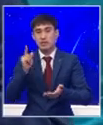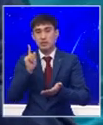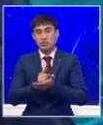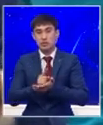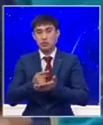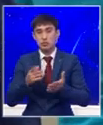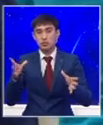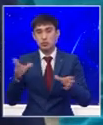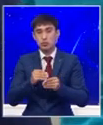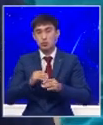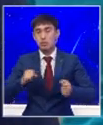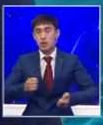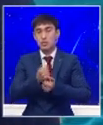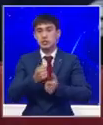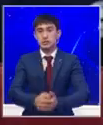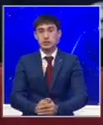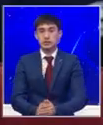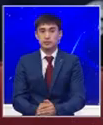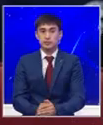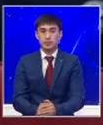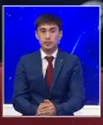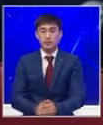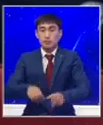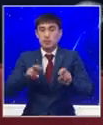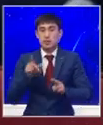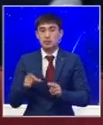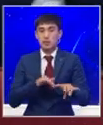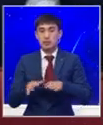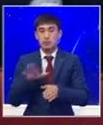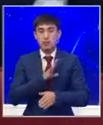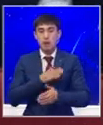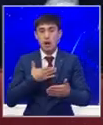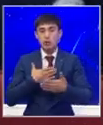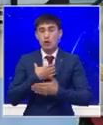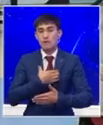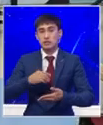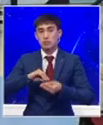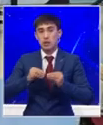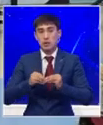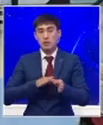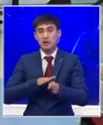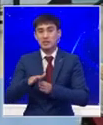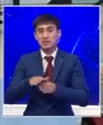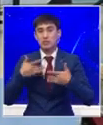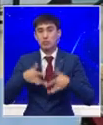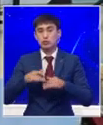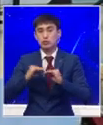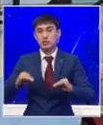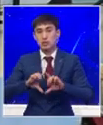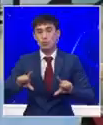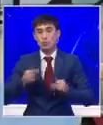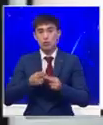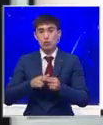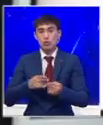друг друга Вот так поддерживать спикерами мероприятия были подняты актуальные проблема самореализации выпускников детских домов